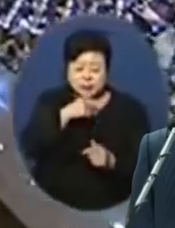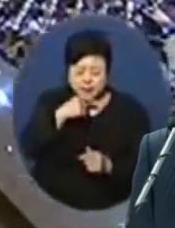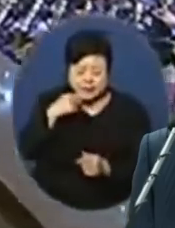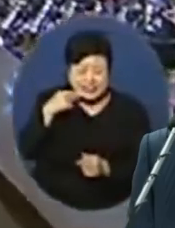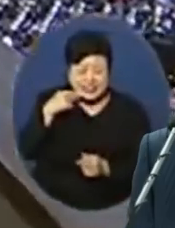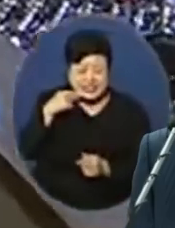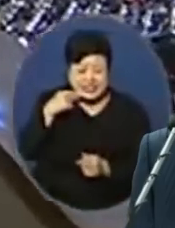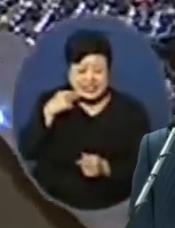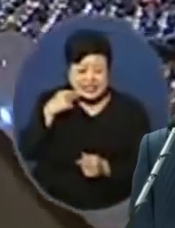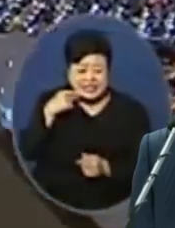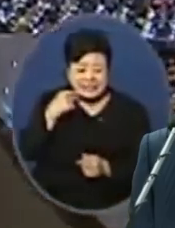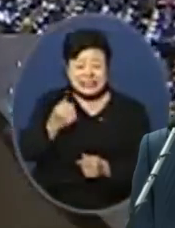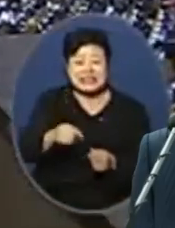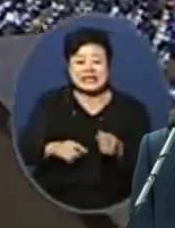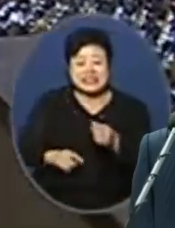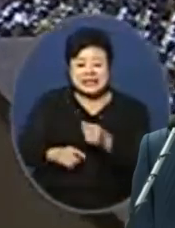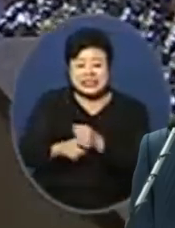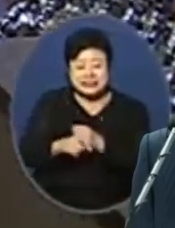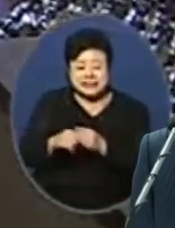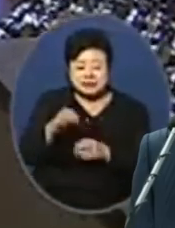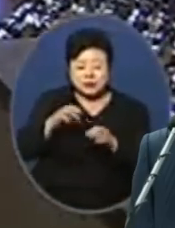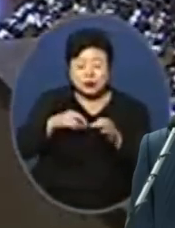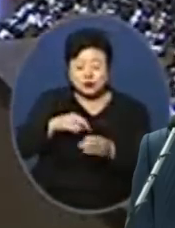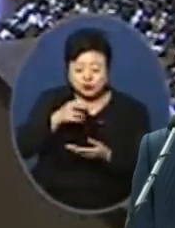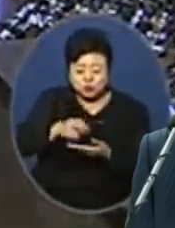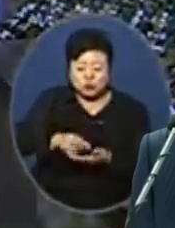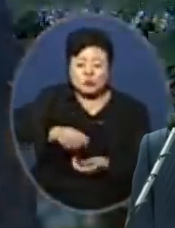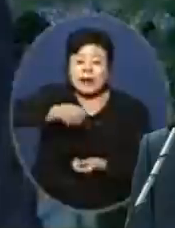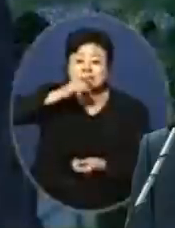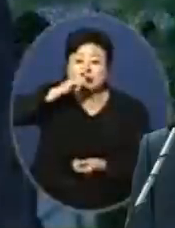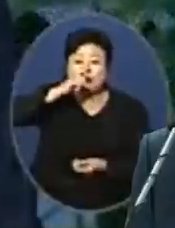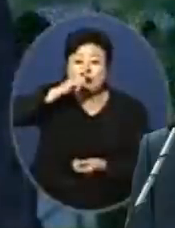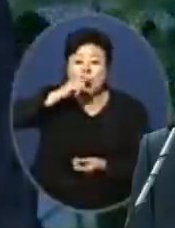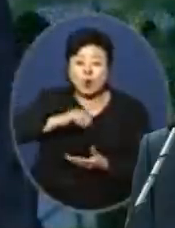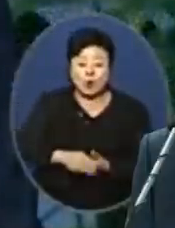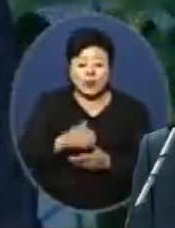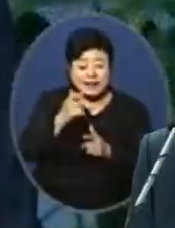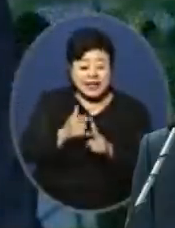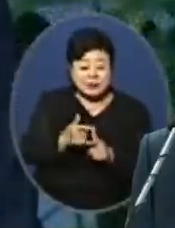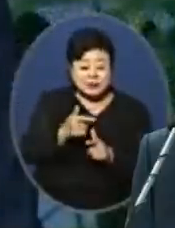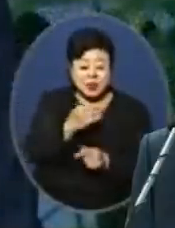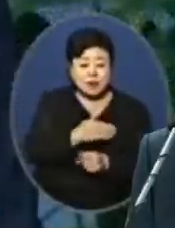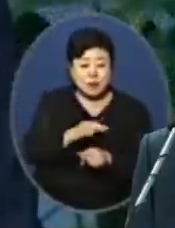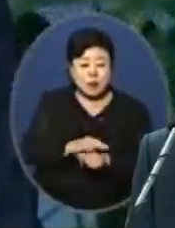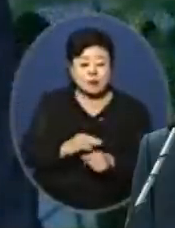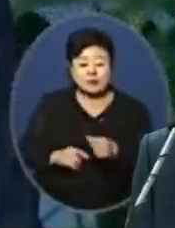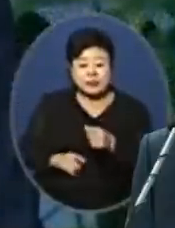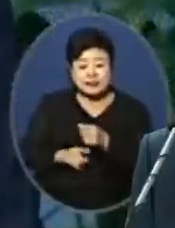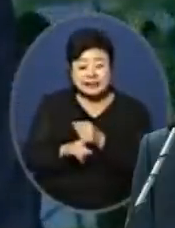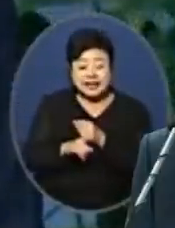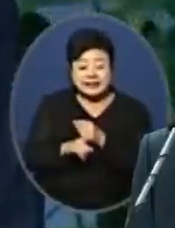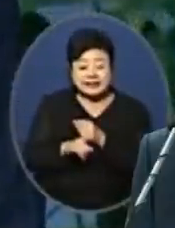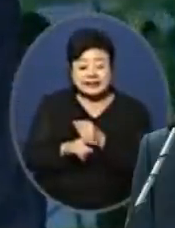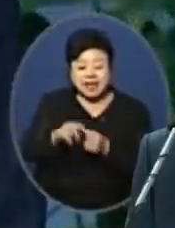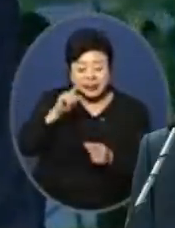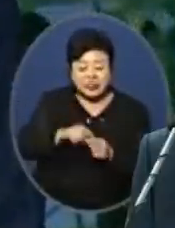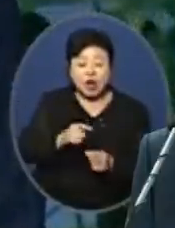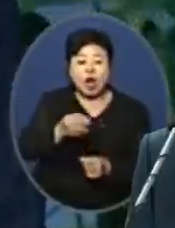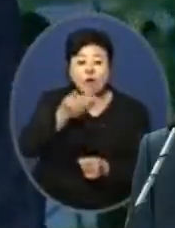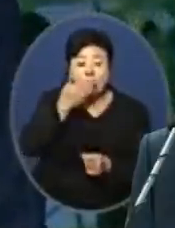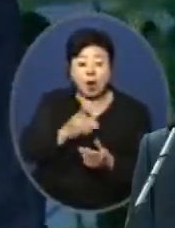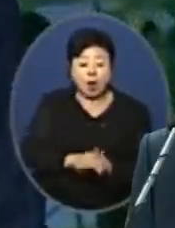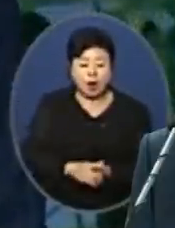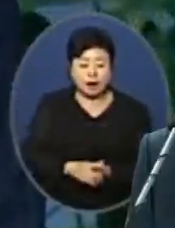피를 의미하는 포도주 잔을 마시고 예수 그리스도의 몸을 상징하는 떡을 먹지